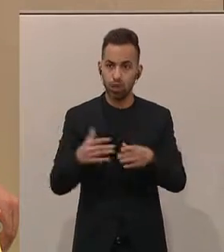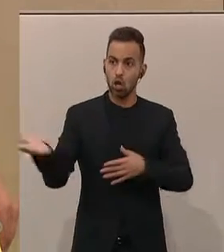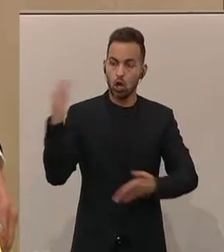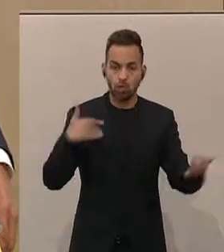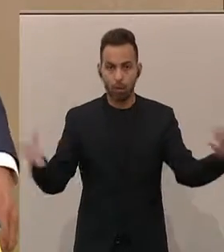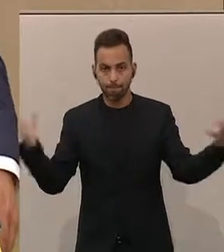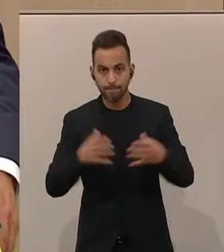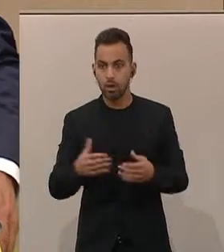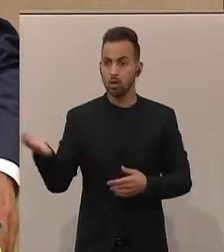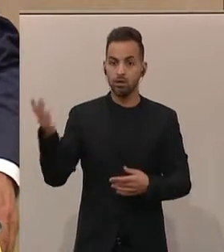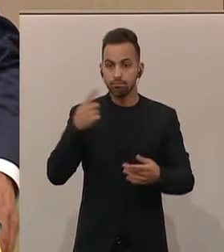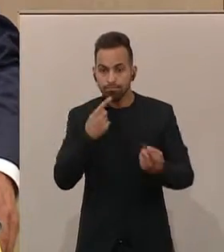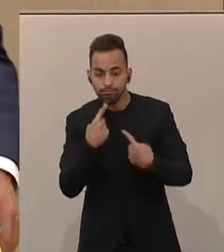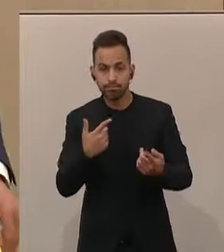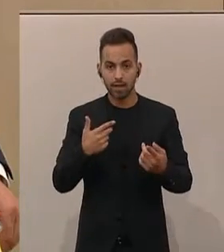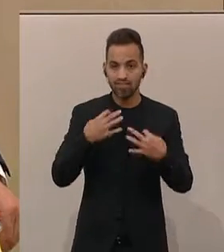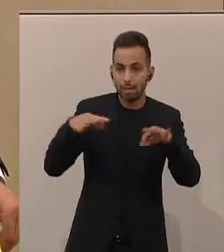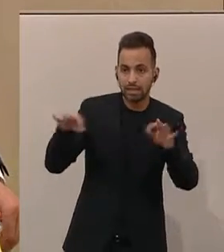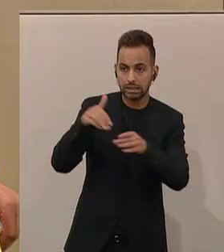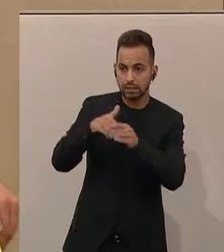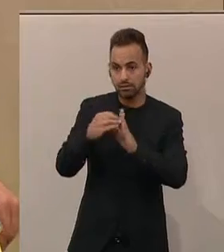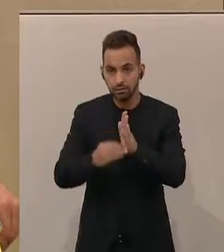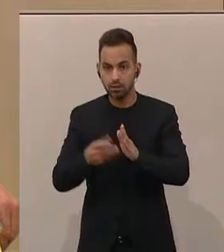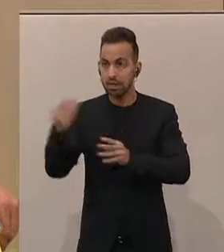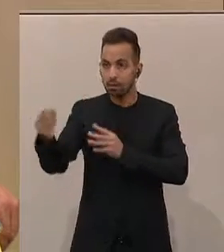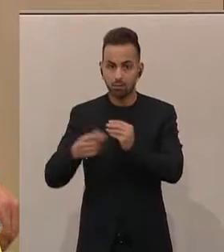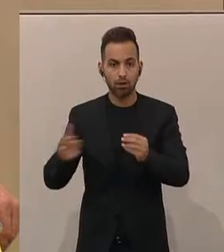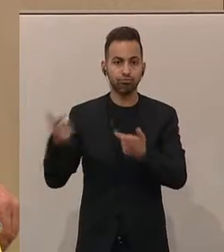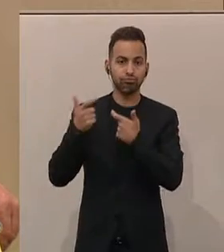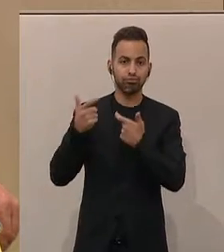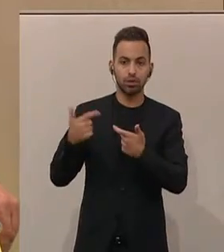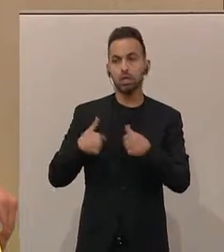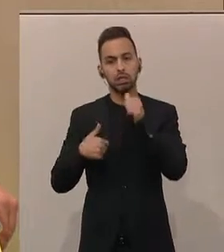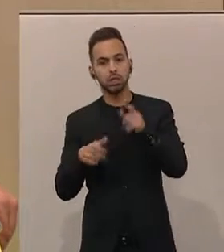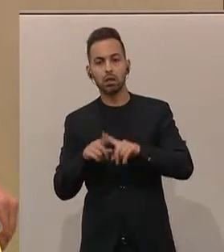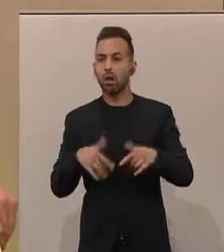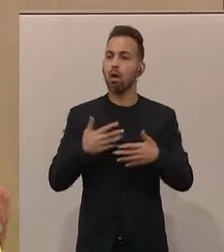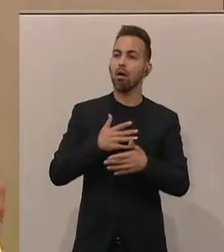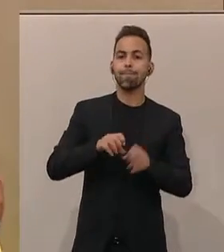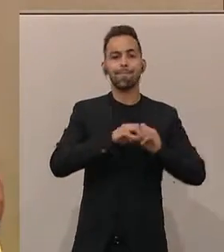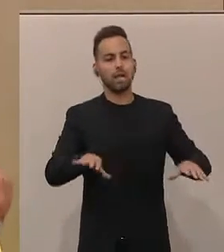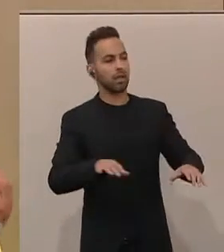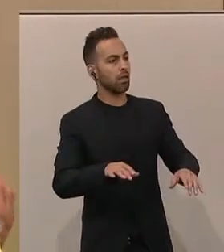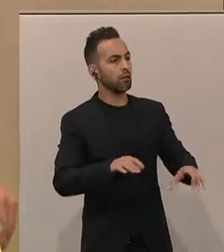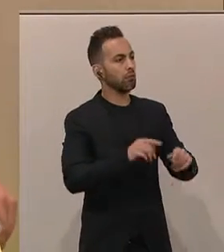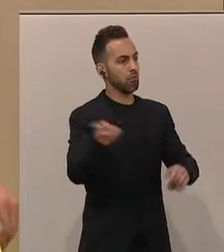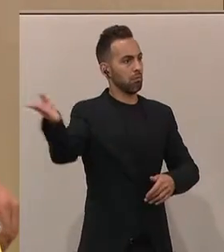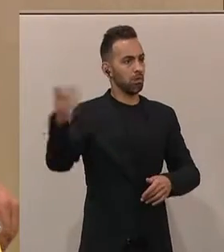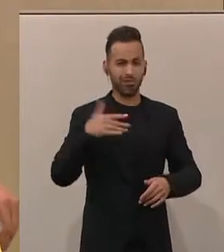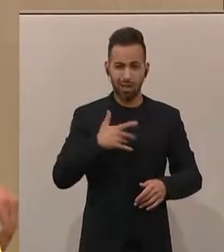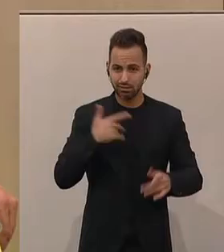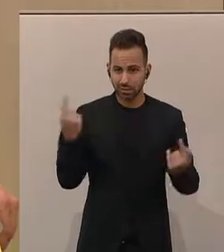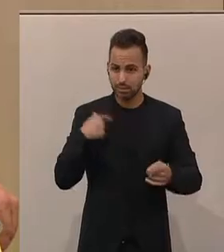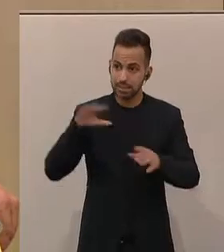mehrfach Anläufe genommen, um Verbesserungen ihm mit auf den Weg zu geben. Hat sie nicht ausgehängt medial, er hat es hinter den Kulissen gemacht, vor den